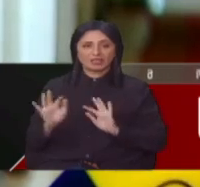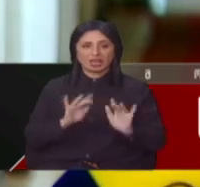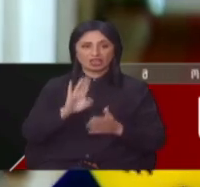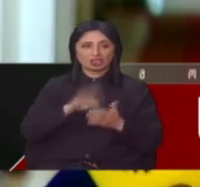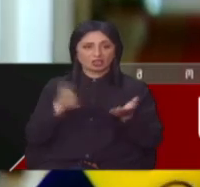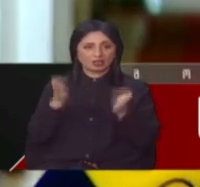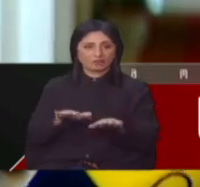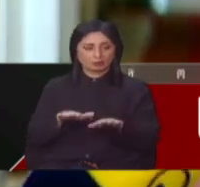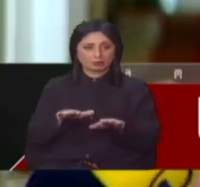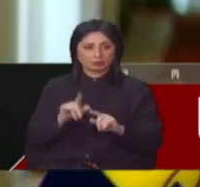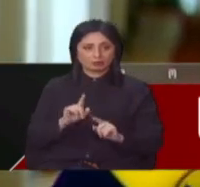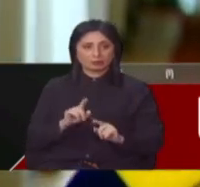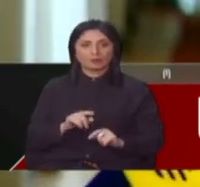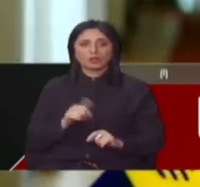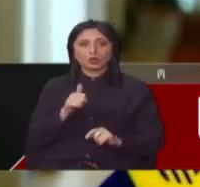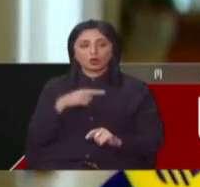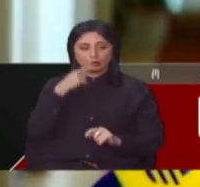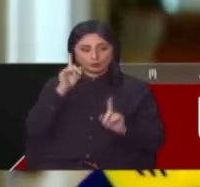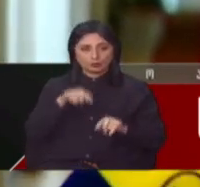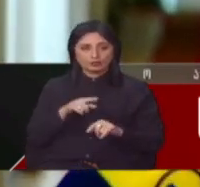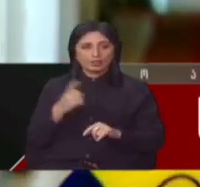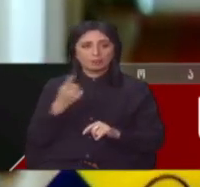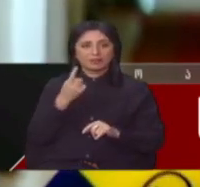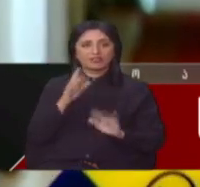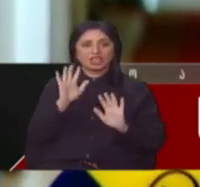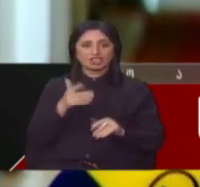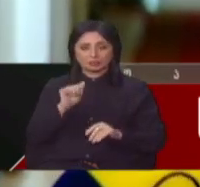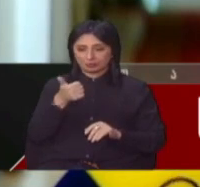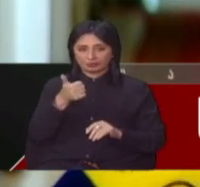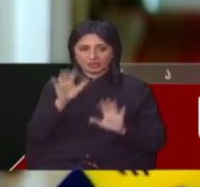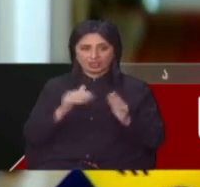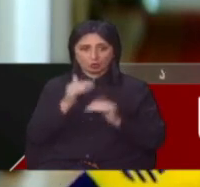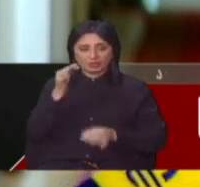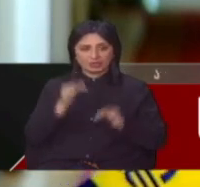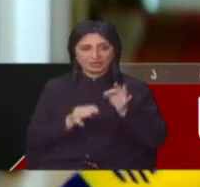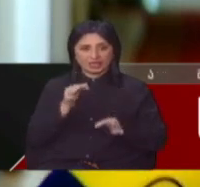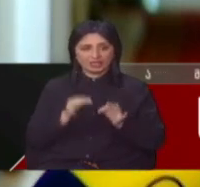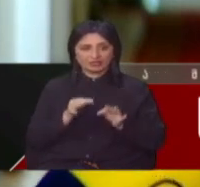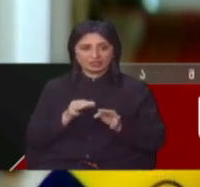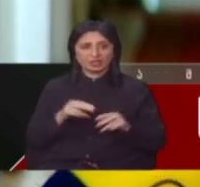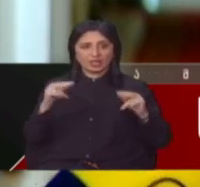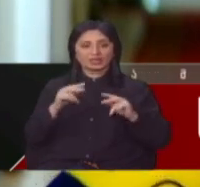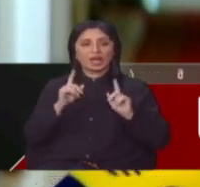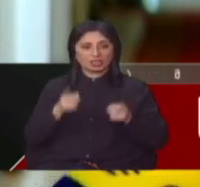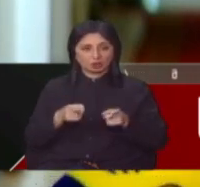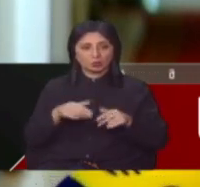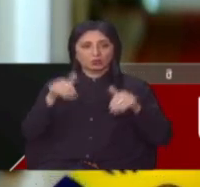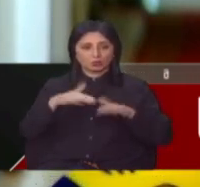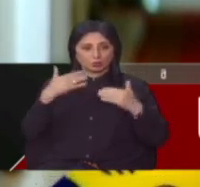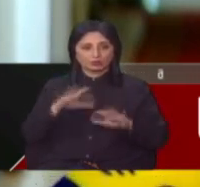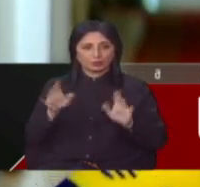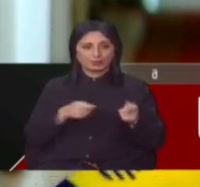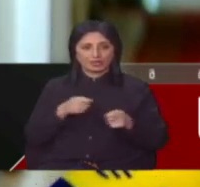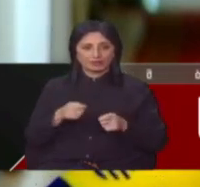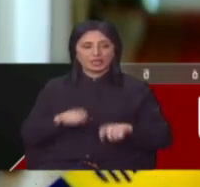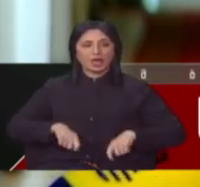რეაგირების გარეშე დარჩეს. როგორც მოგეხსენებათ, პირველ შემთხვევაში საკონსტიტუციო სასამართლომ დაადასტურა და დაადგინა რომ